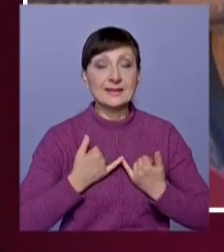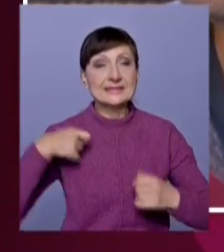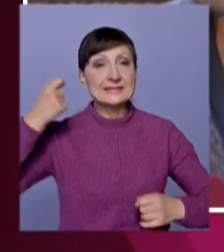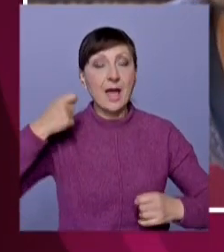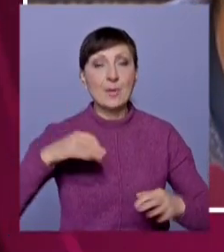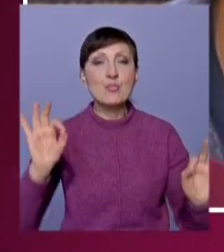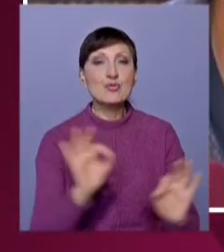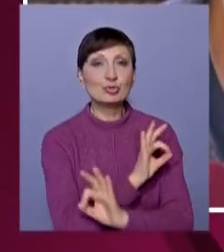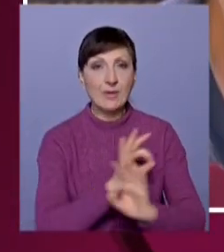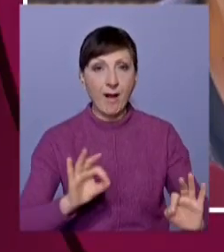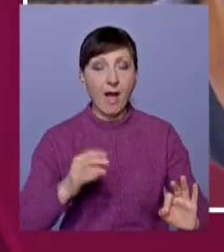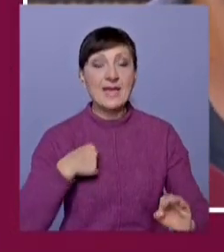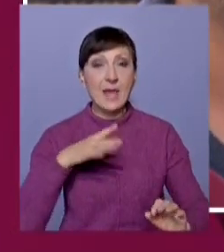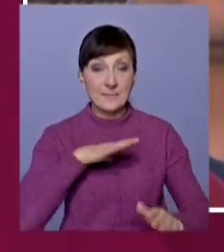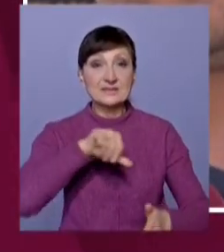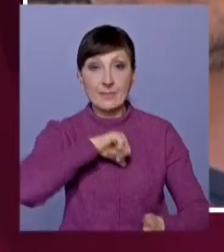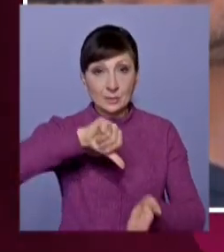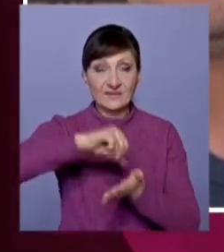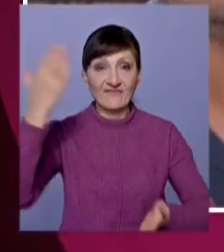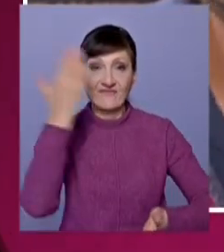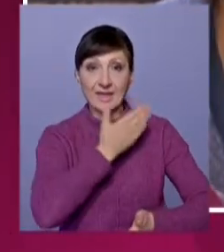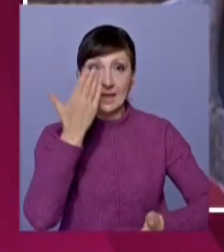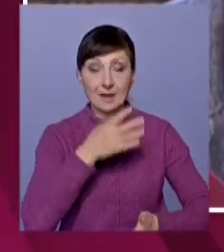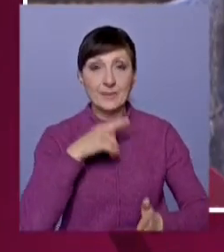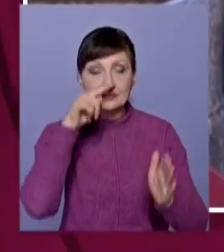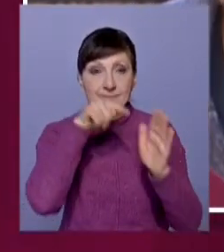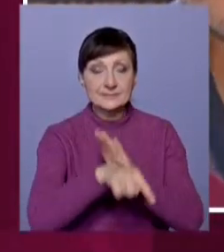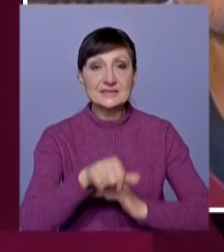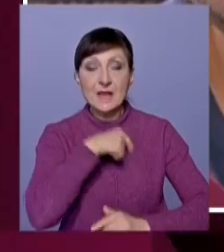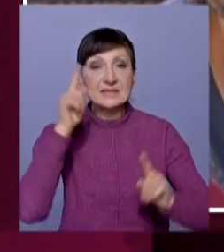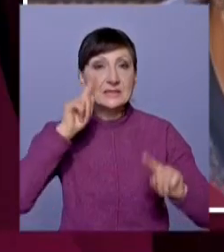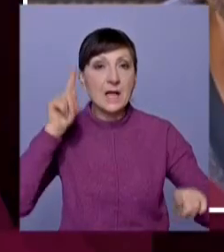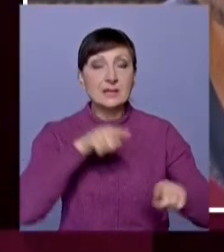саундтрека, так как я снимался в ленте, был погружен в этот творческий процесс,